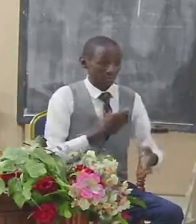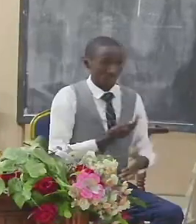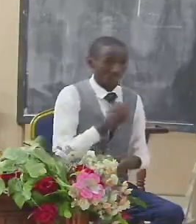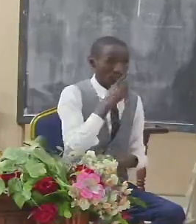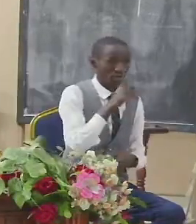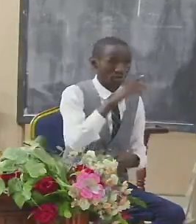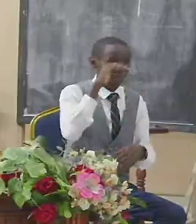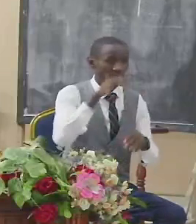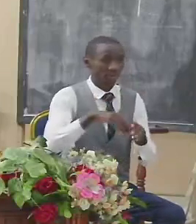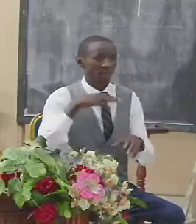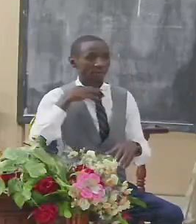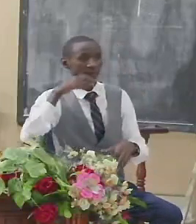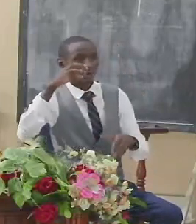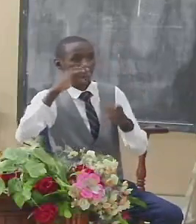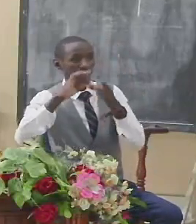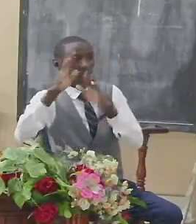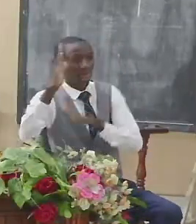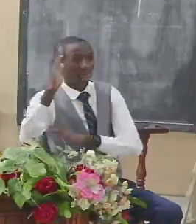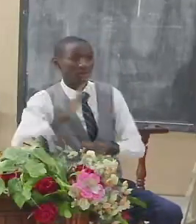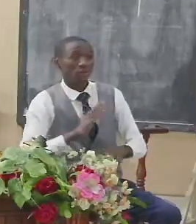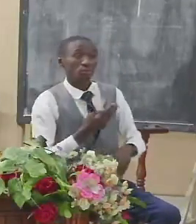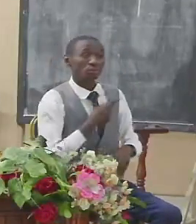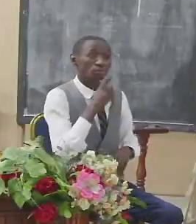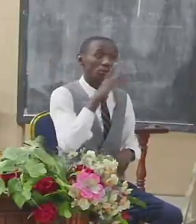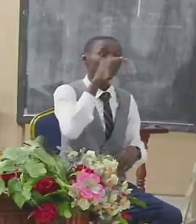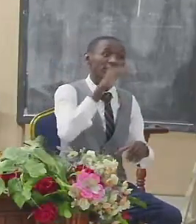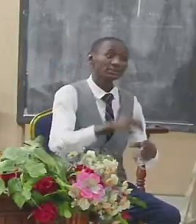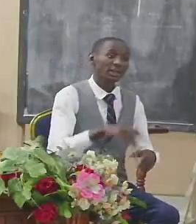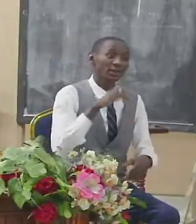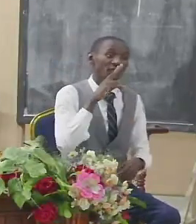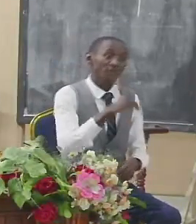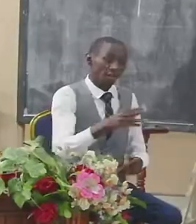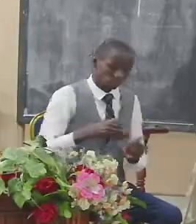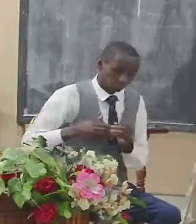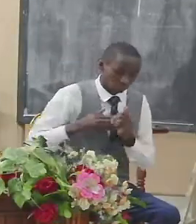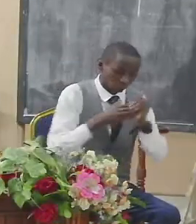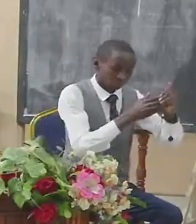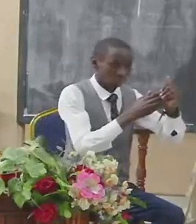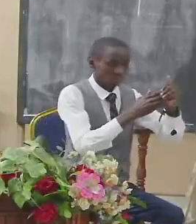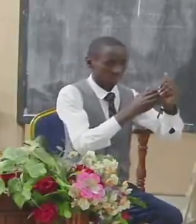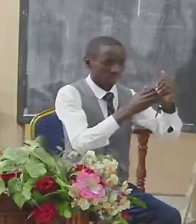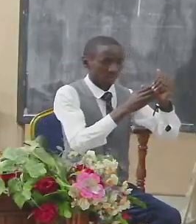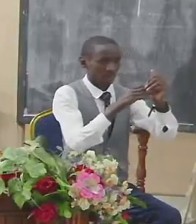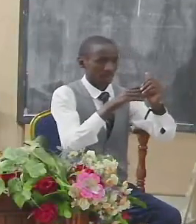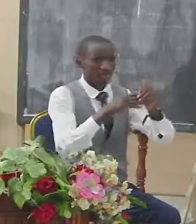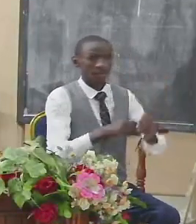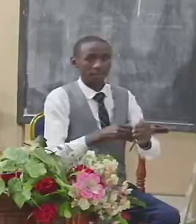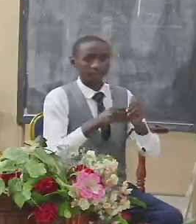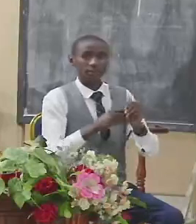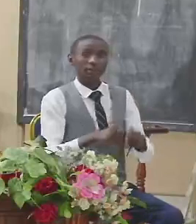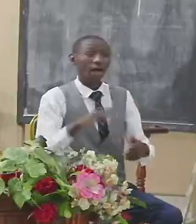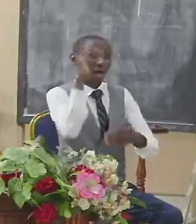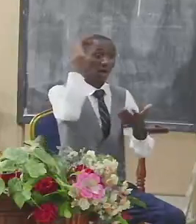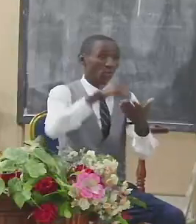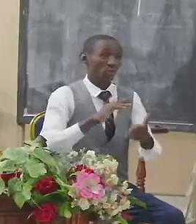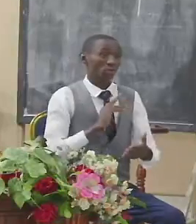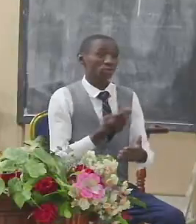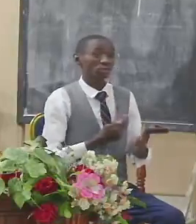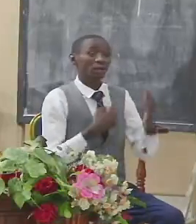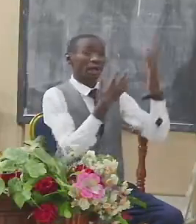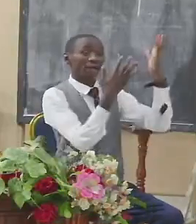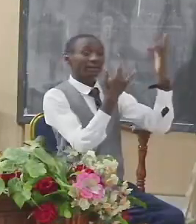dans la volonté de Dieu. Tuko katika mapenzi ya Mungu. Nous sommes dans la vraie orientation. Tuko katika mwelekeo mzuri kabisa. Na